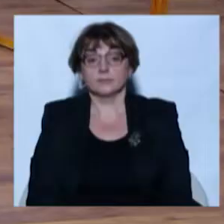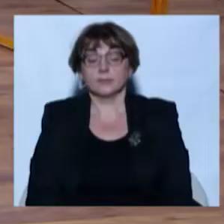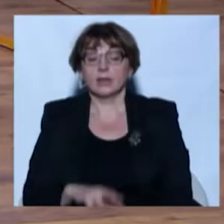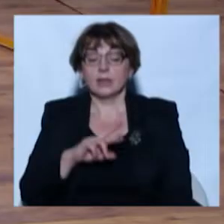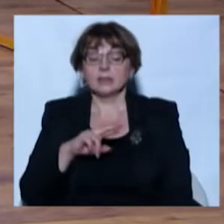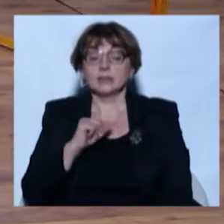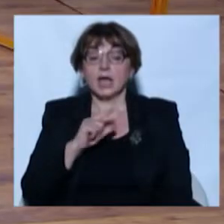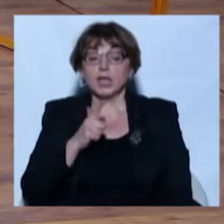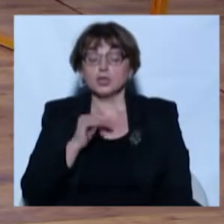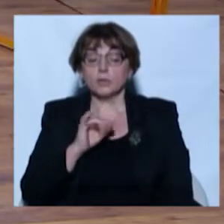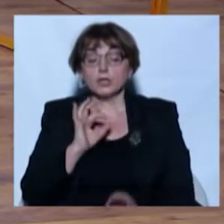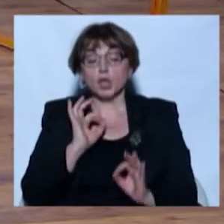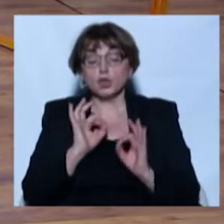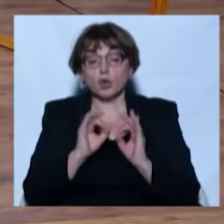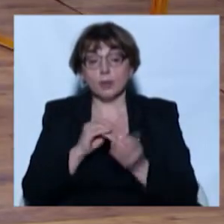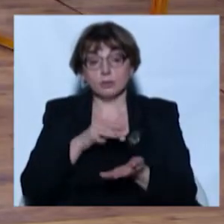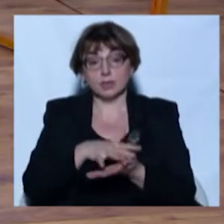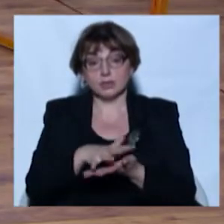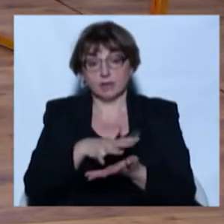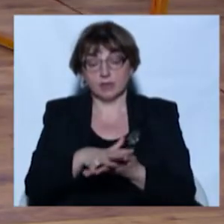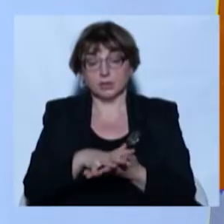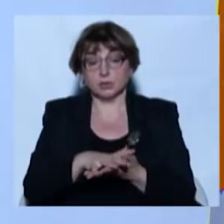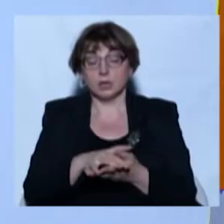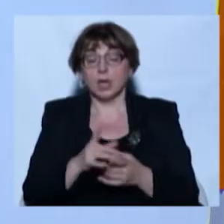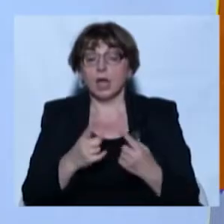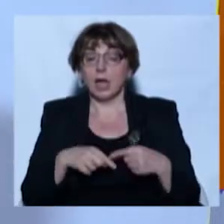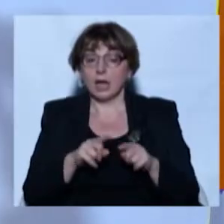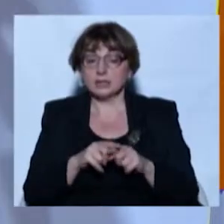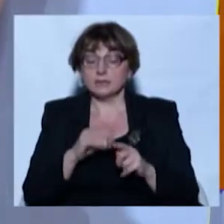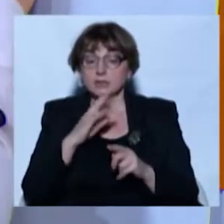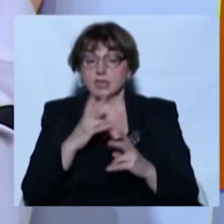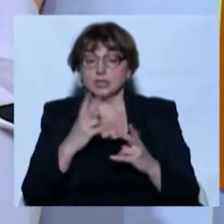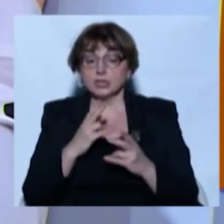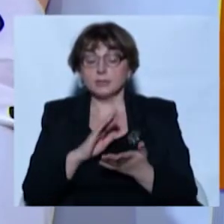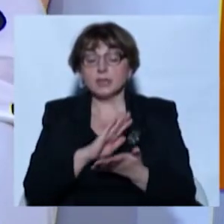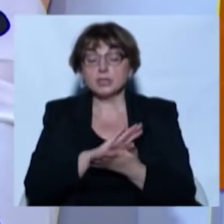დაზოგვა, ანუ ზომიერად ხარჯვა და სისუფთავის დაცვა.